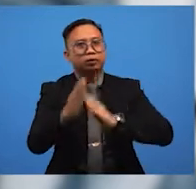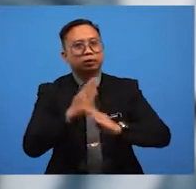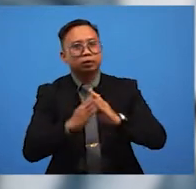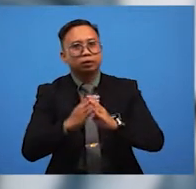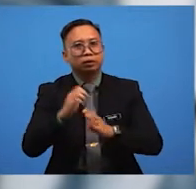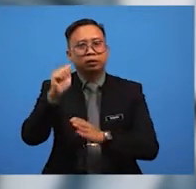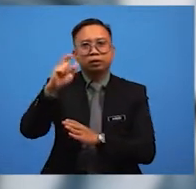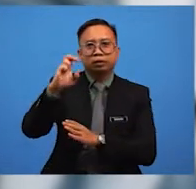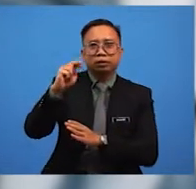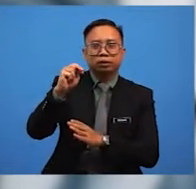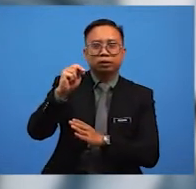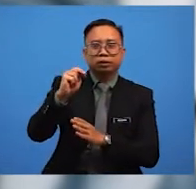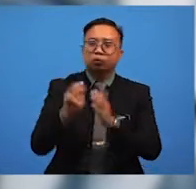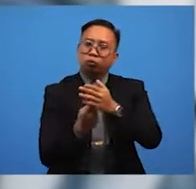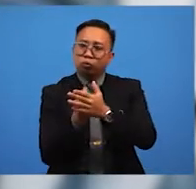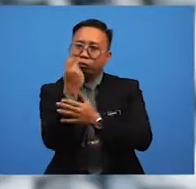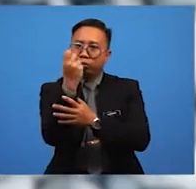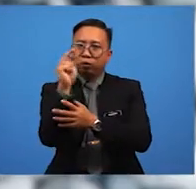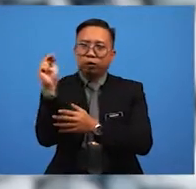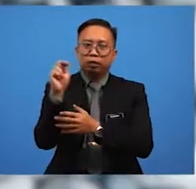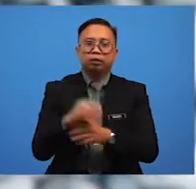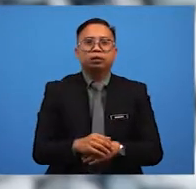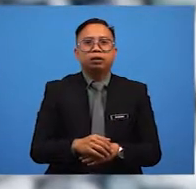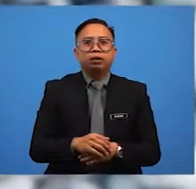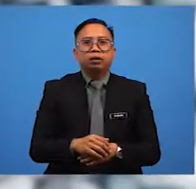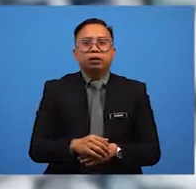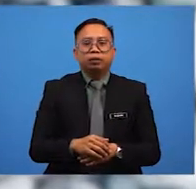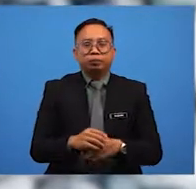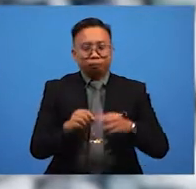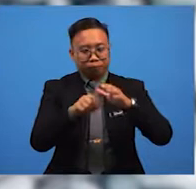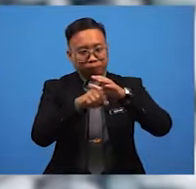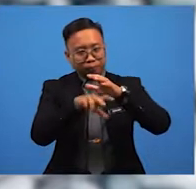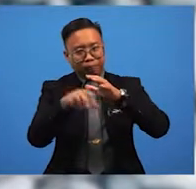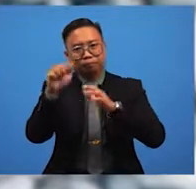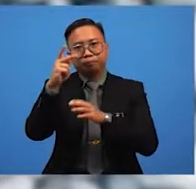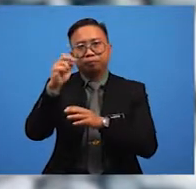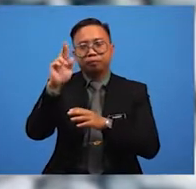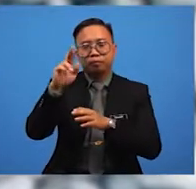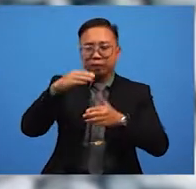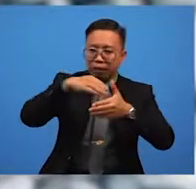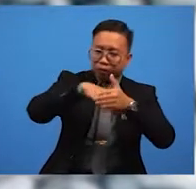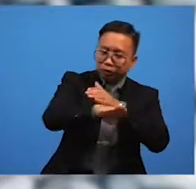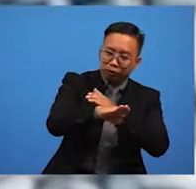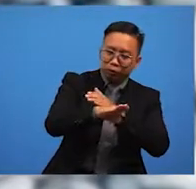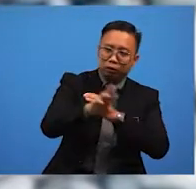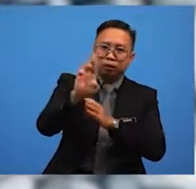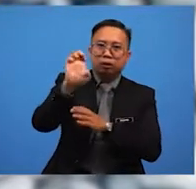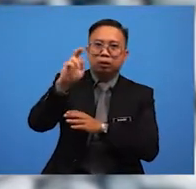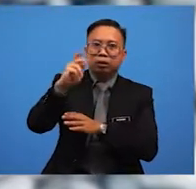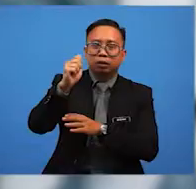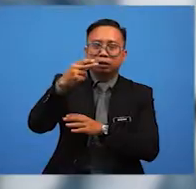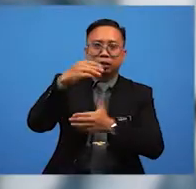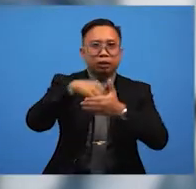biologi ketiga ialah tumbuhan. Akar tumbuhan boleh menjalar masuk ke dalam rekahan